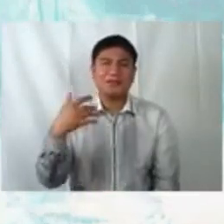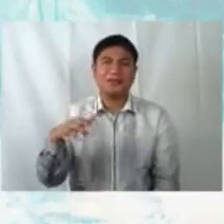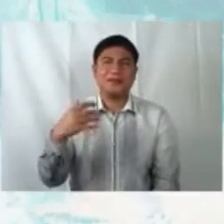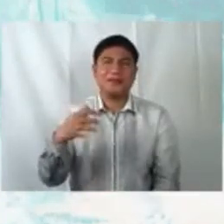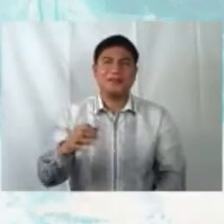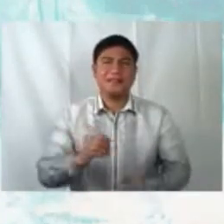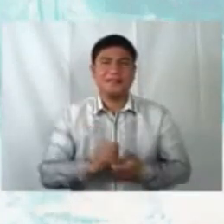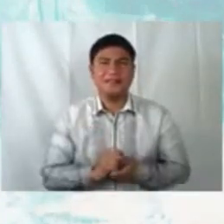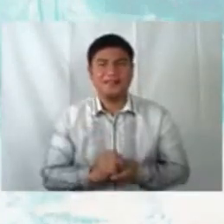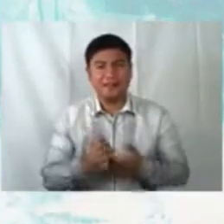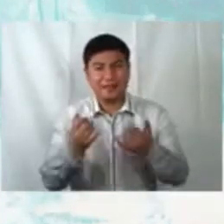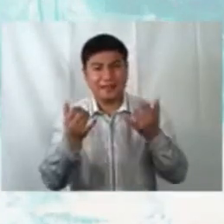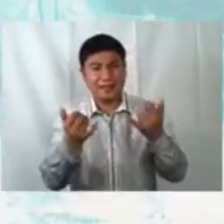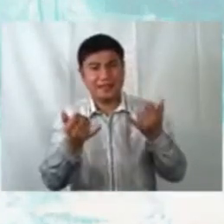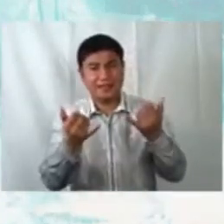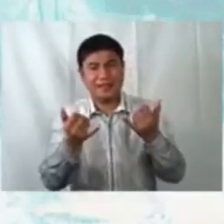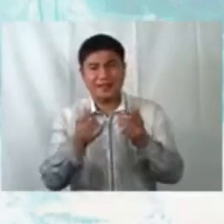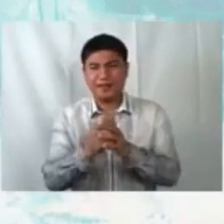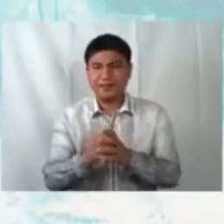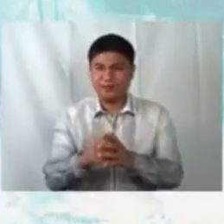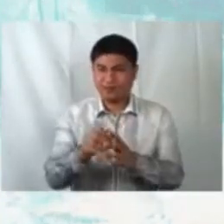Oh. O ngayon, tatanungin ko kayo.